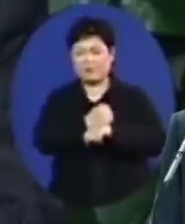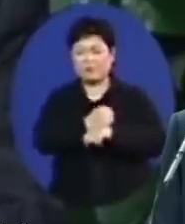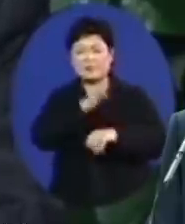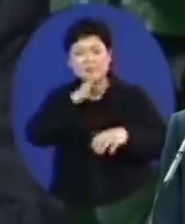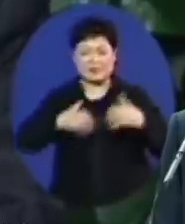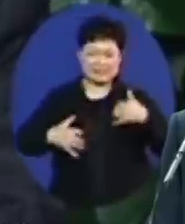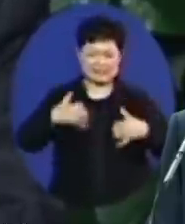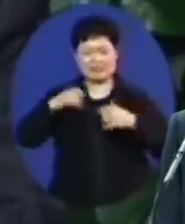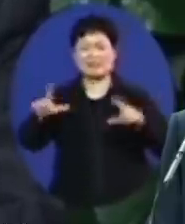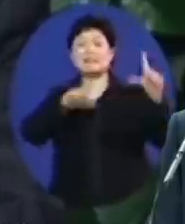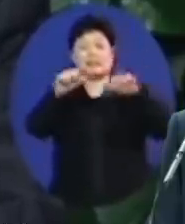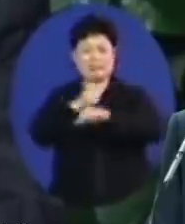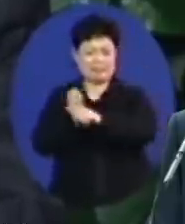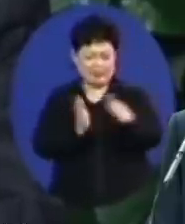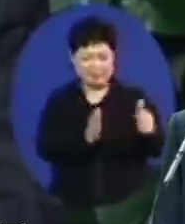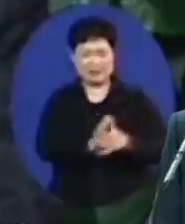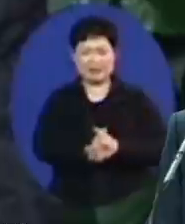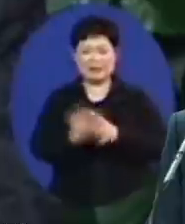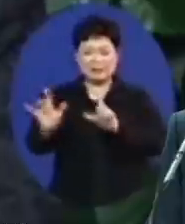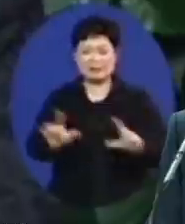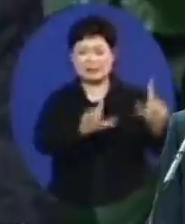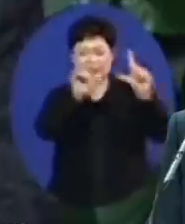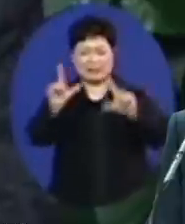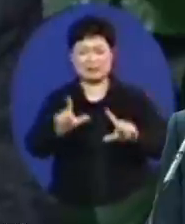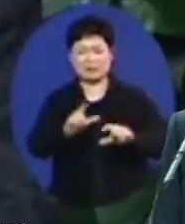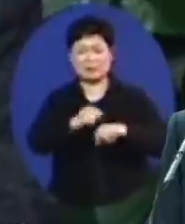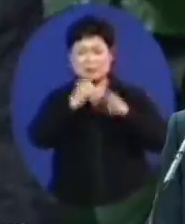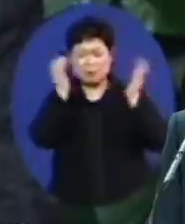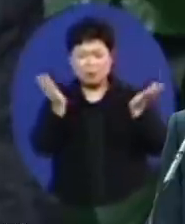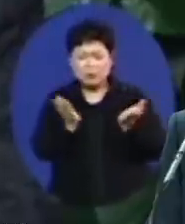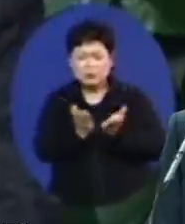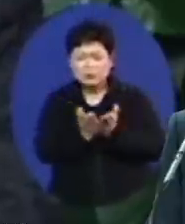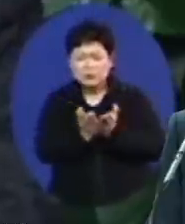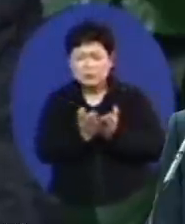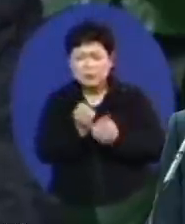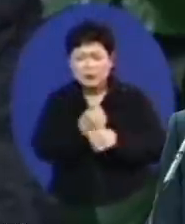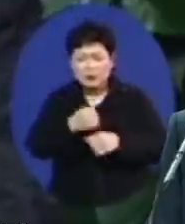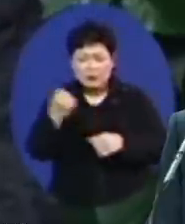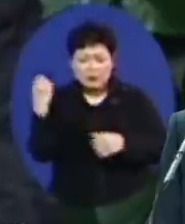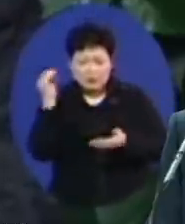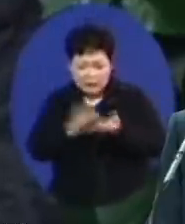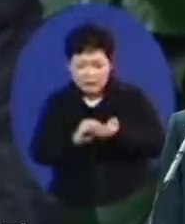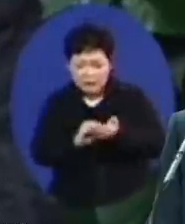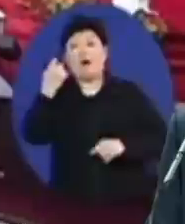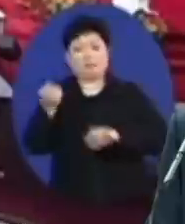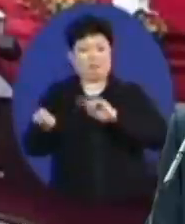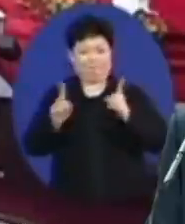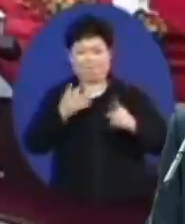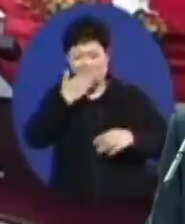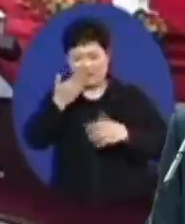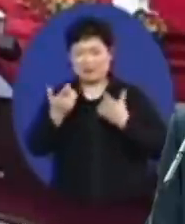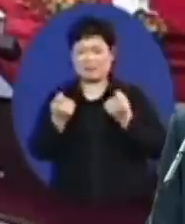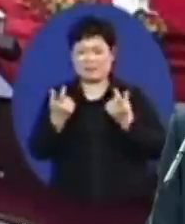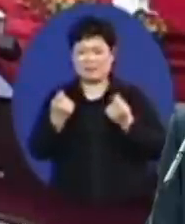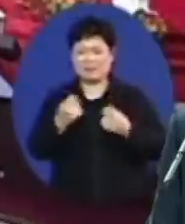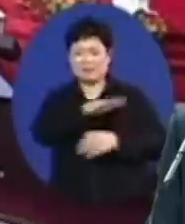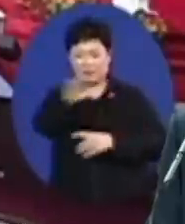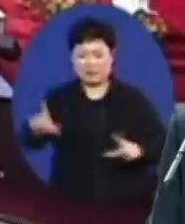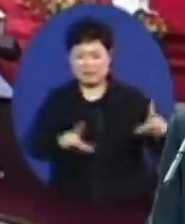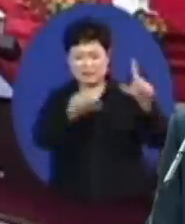즐겁게 살아야 되는 것입니다. 산다는 것은 일회적 사건입니다. 다시 되살아날 수 없습니다. 우리가 살아있을